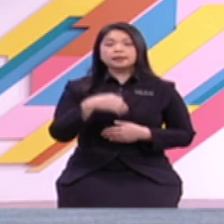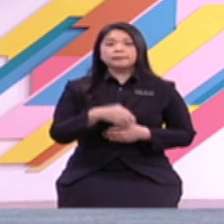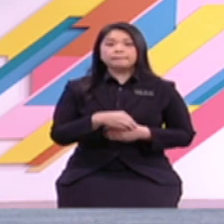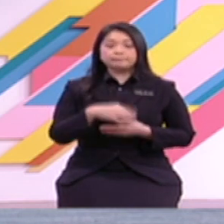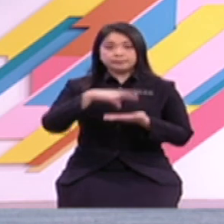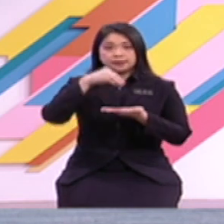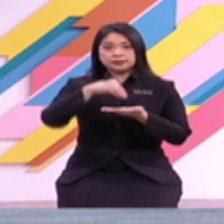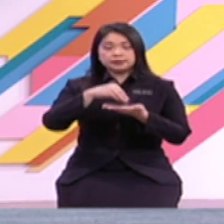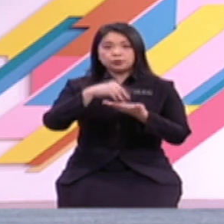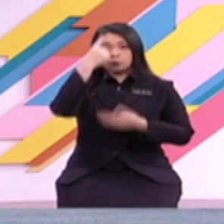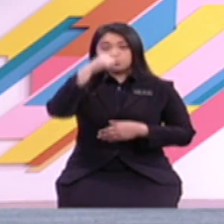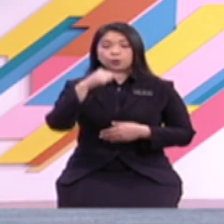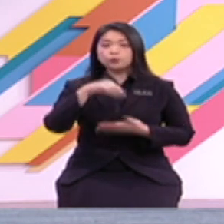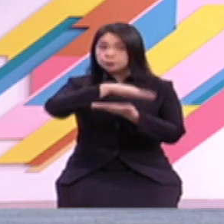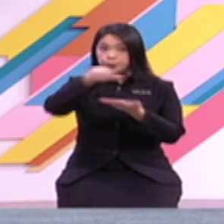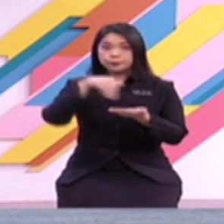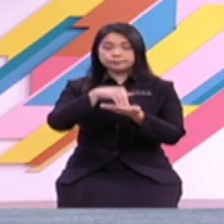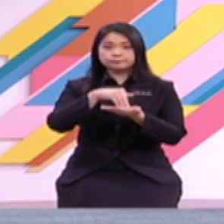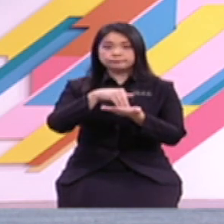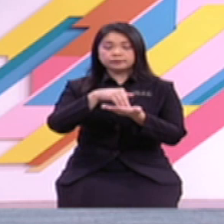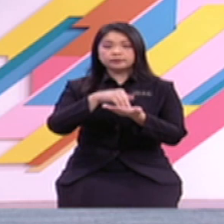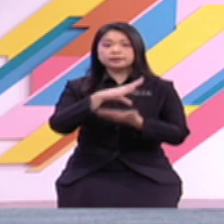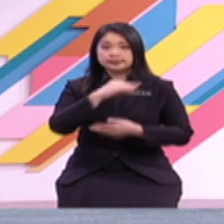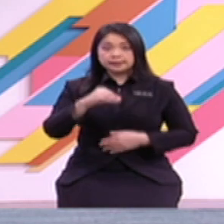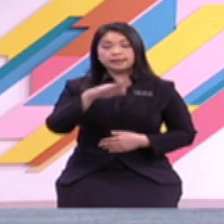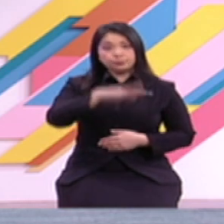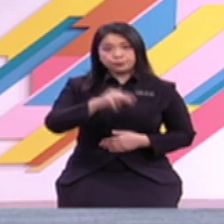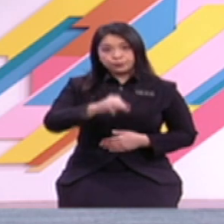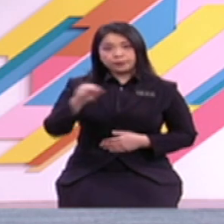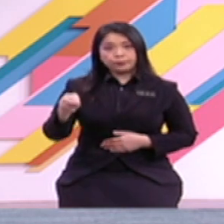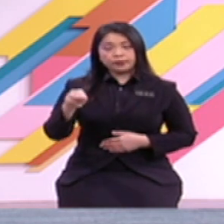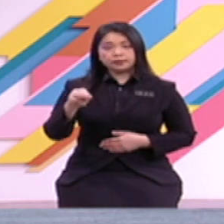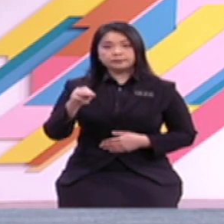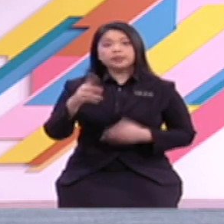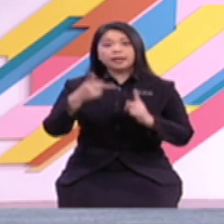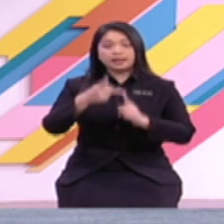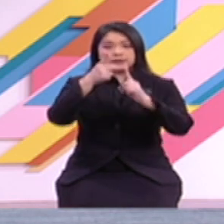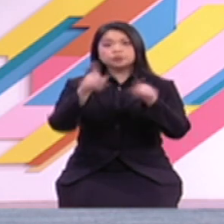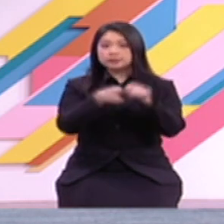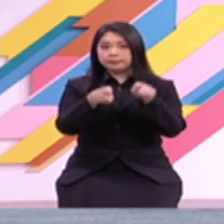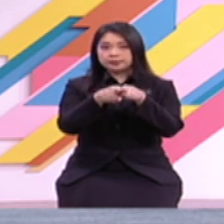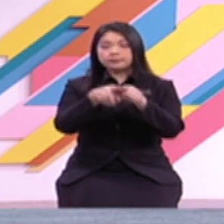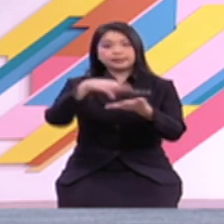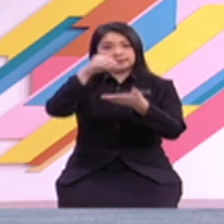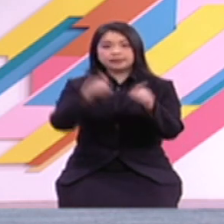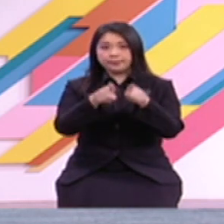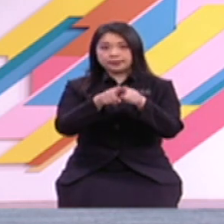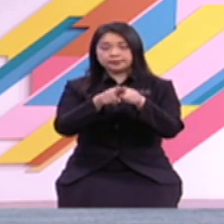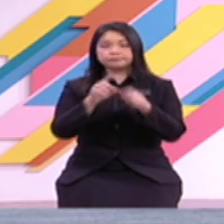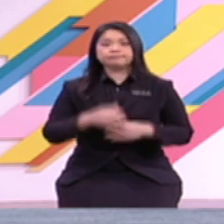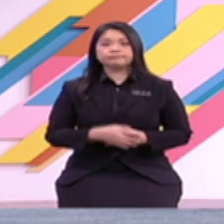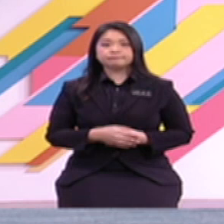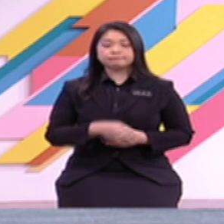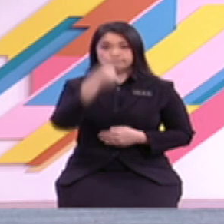Perdana di mana adik-adik kita yang berkeperluan khas juga turut mengambil mata pelajaran yang sama mungkin cek guna kongsikan sedikit